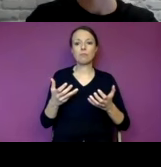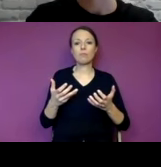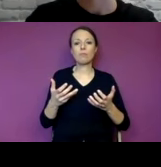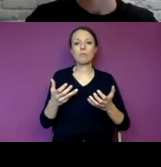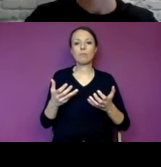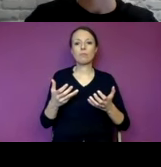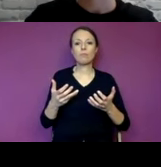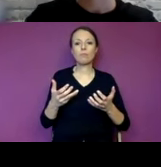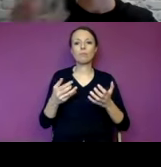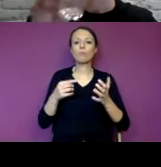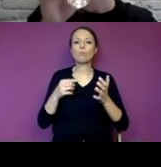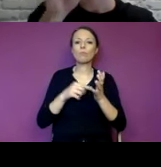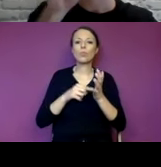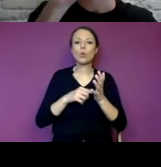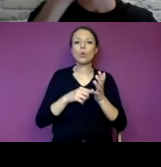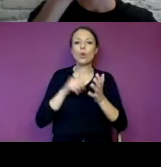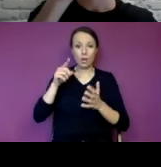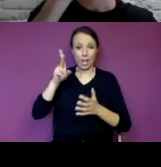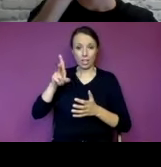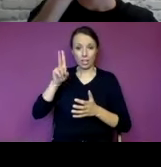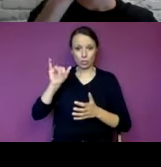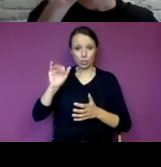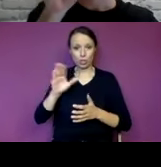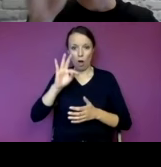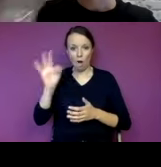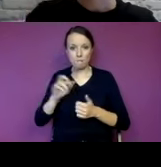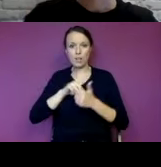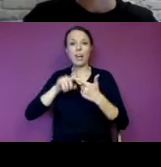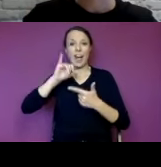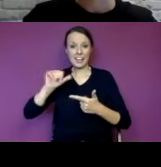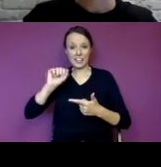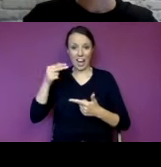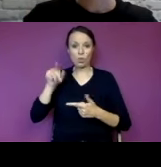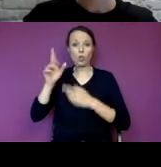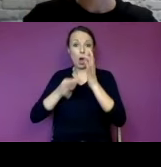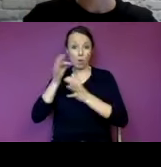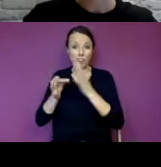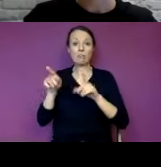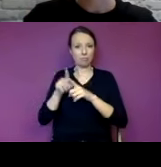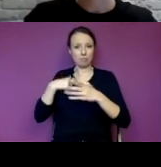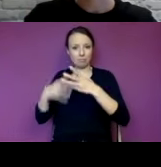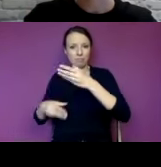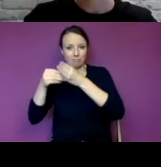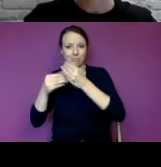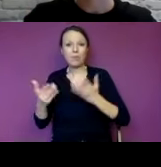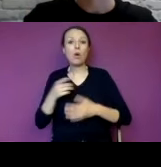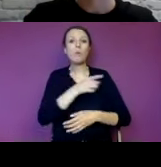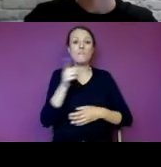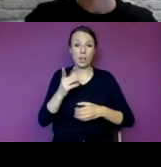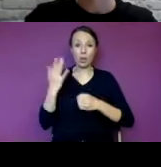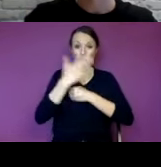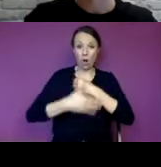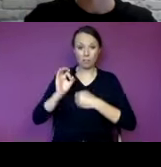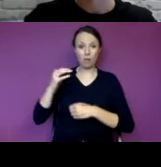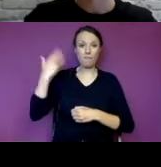tego, o czym mówił Krzysztof i Jan. Bo skończyliście pytaniem, czym jest wieś, to